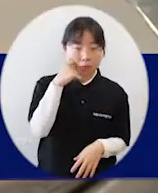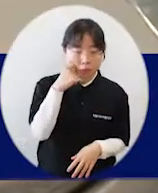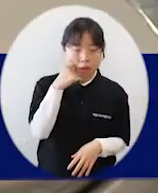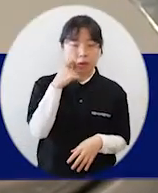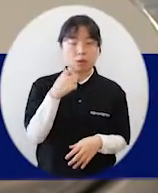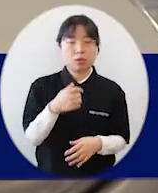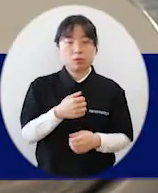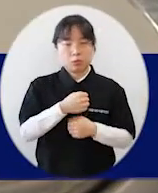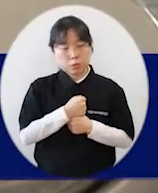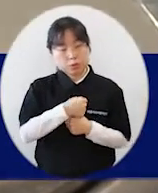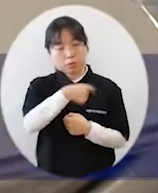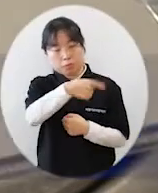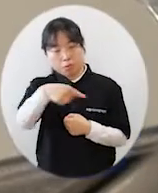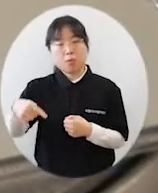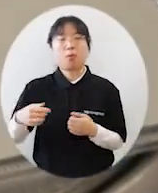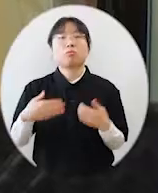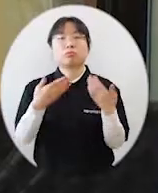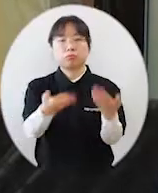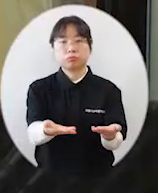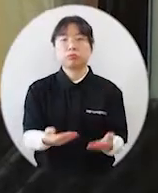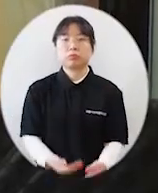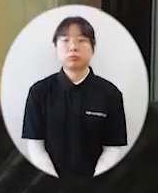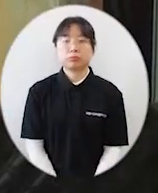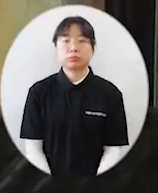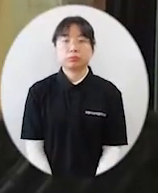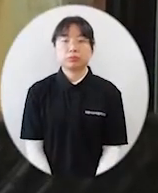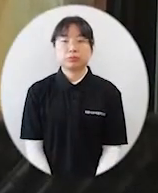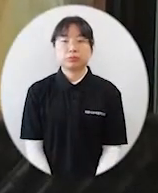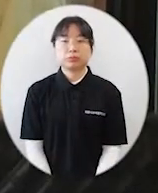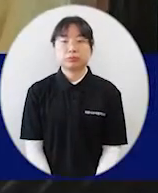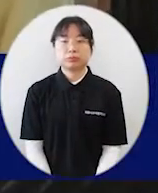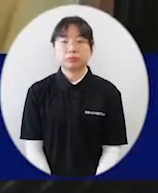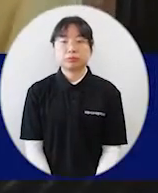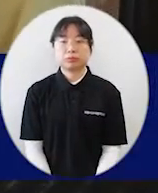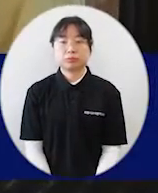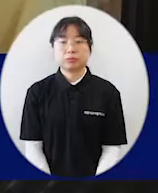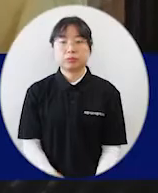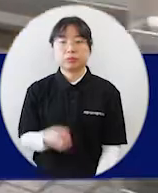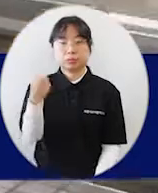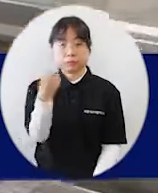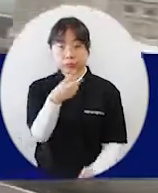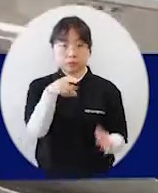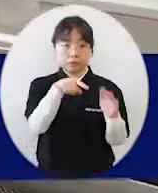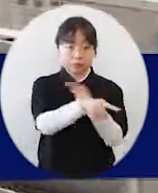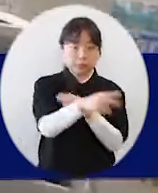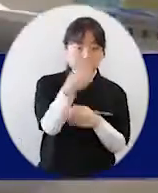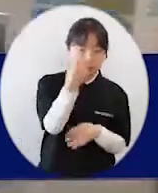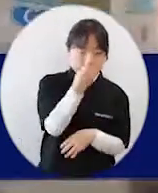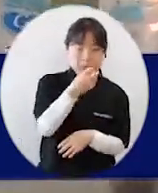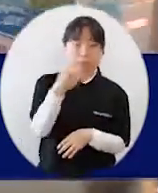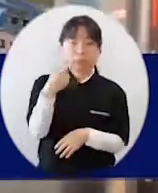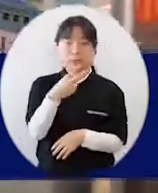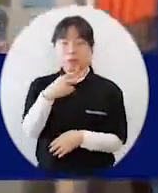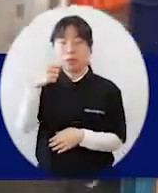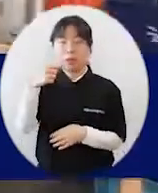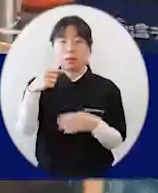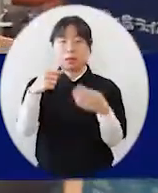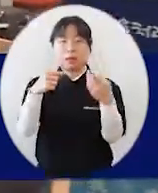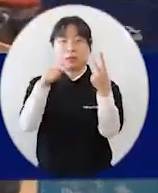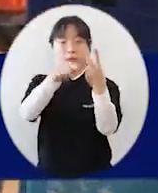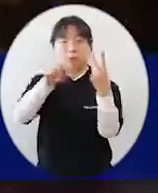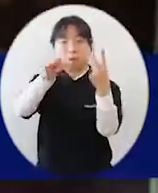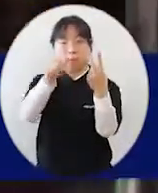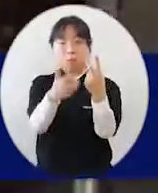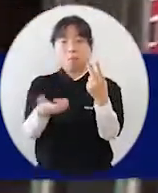사항을 집중적으로 살펴보는 시간을 가졌습니다 또한 현장점검 건 어그로 강화된 방영 지침에 대한 홍보도 함께